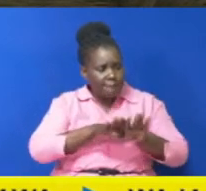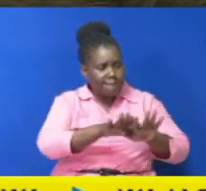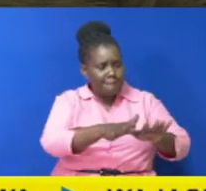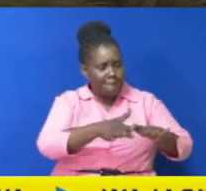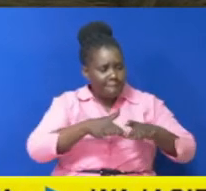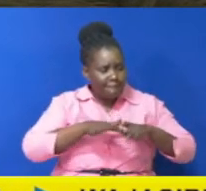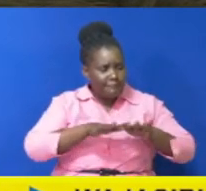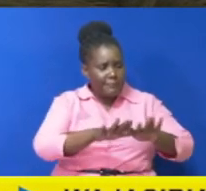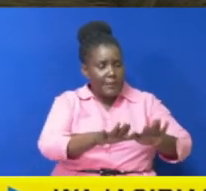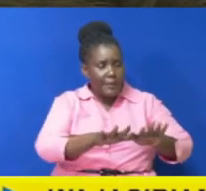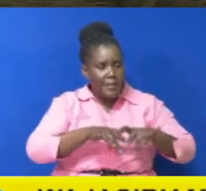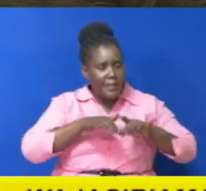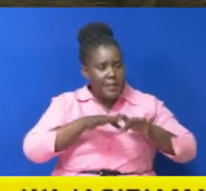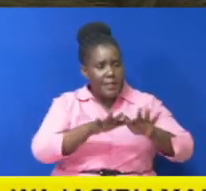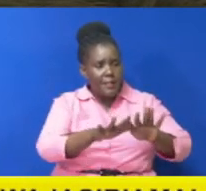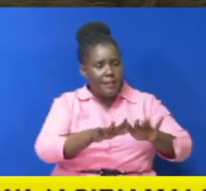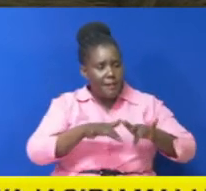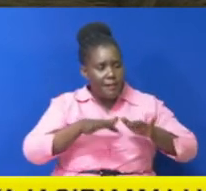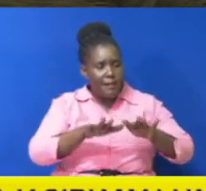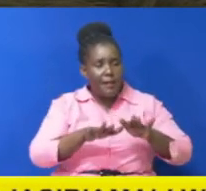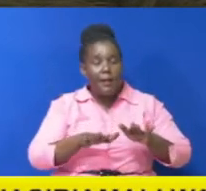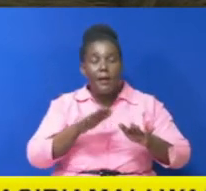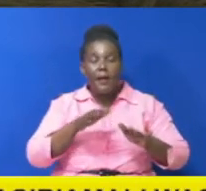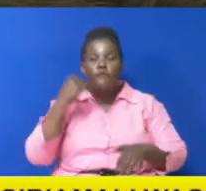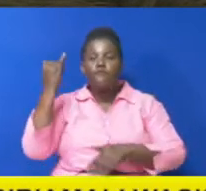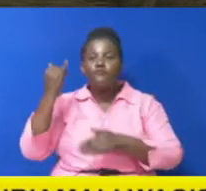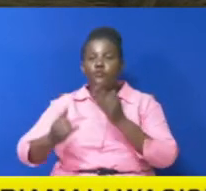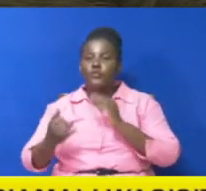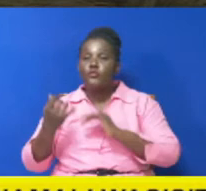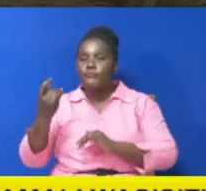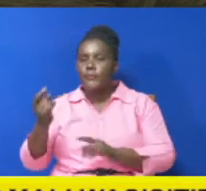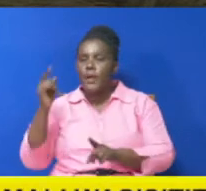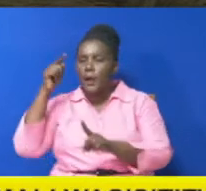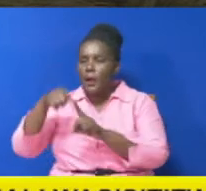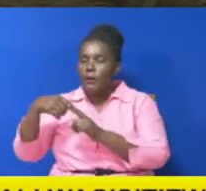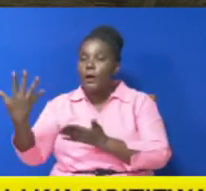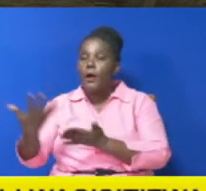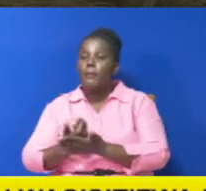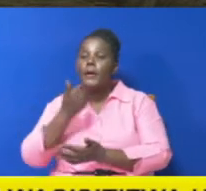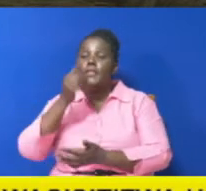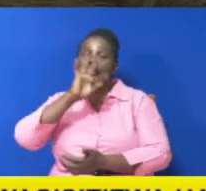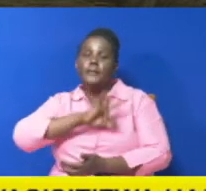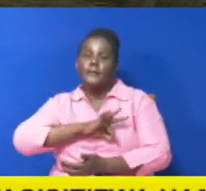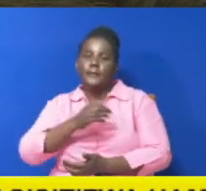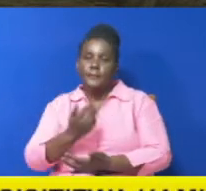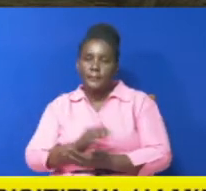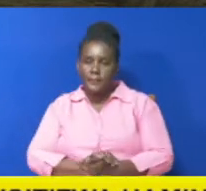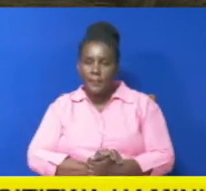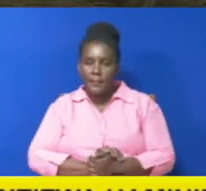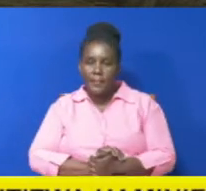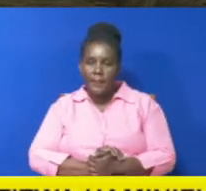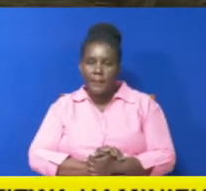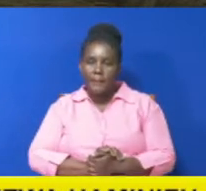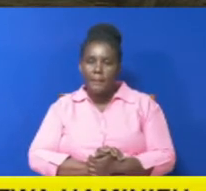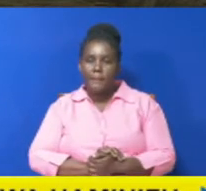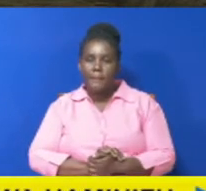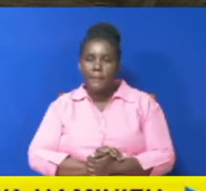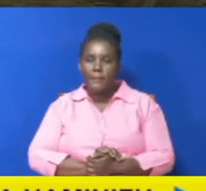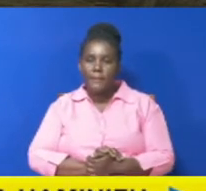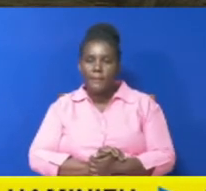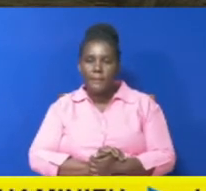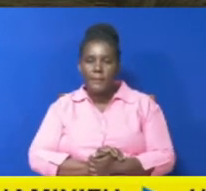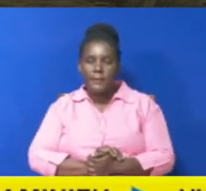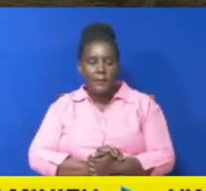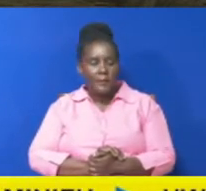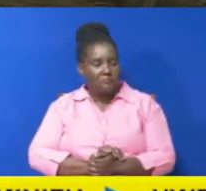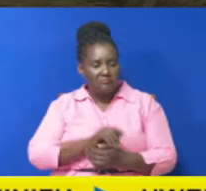afu mwisho wa siku anatumika kingono ili aweze kupata ujira wake binafsi baada ya kutafuta ujira wa bosi wake. Hiyo